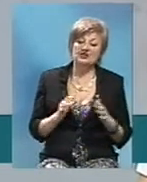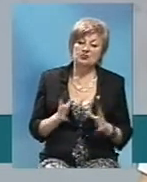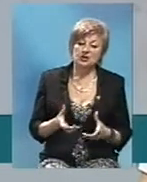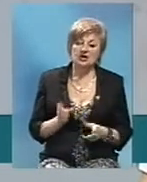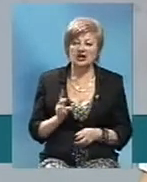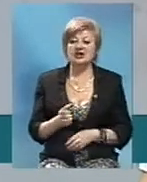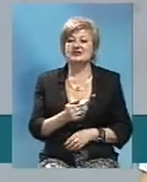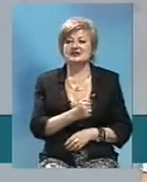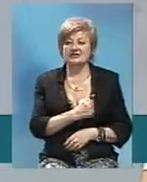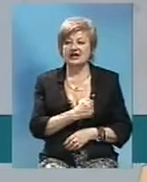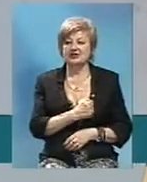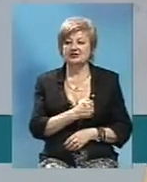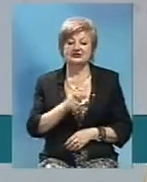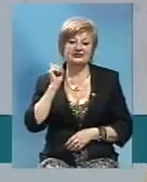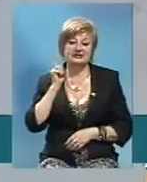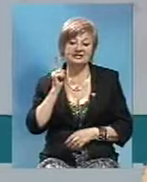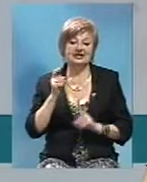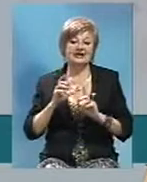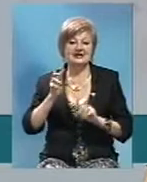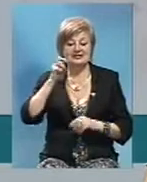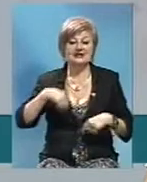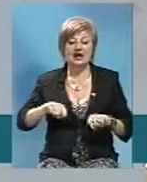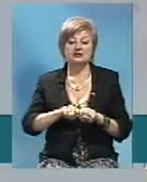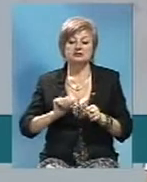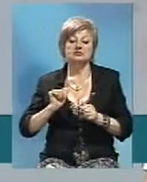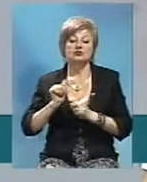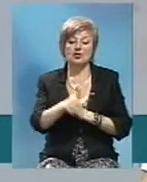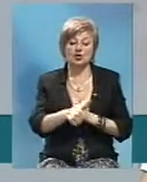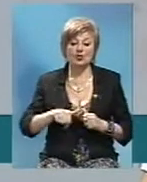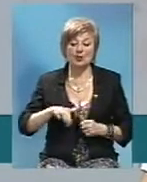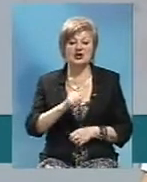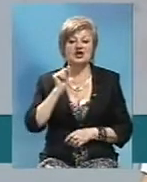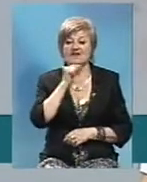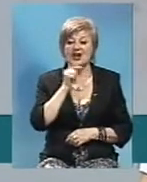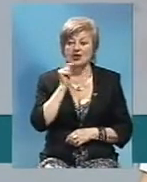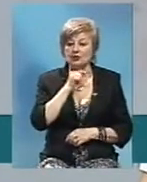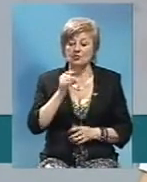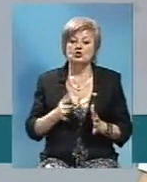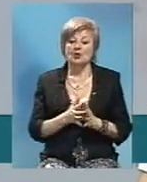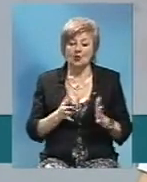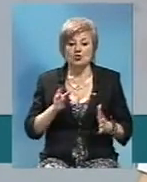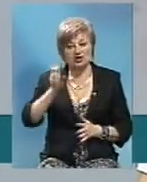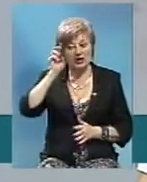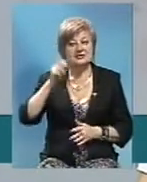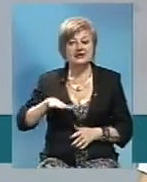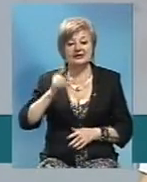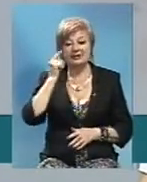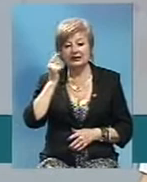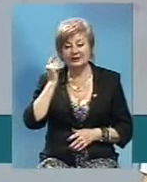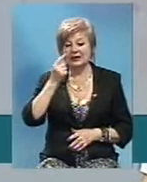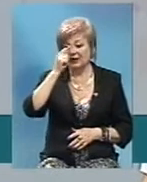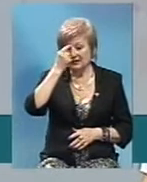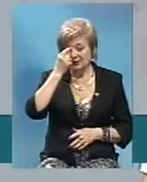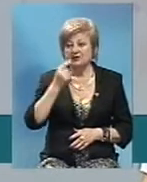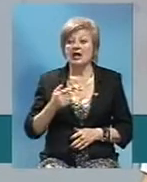сожалению, те самые страны третьего мира выходят далеко вперед в экономических показателях большинства стран, тот же самый Китай, Индия и так